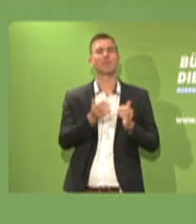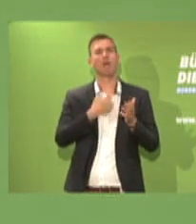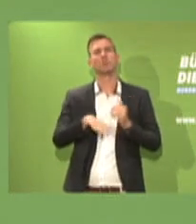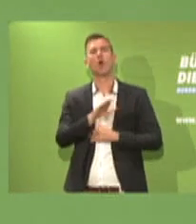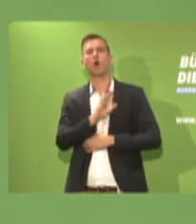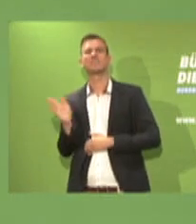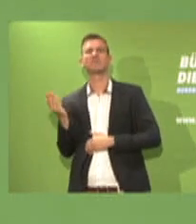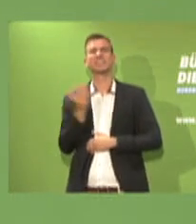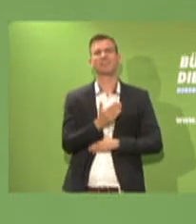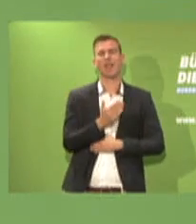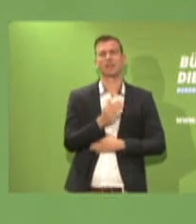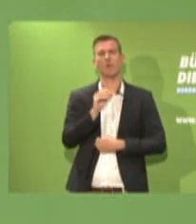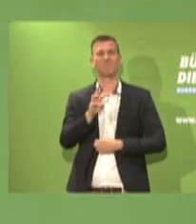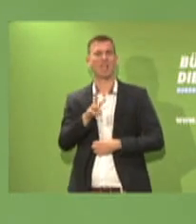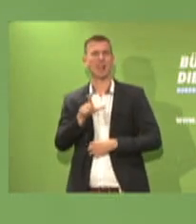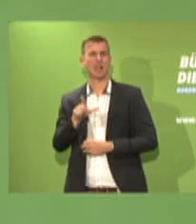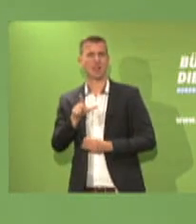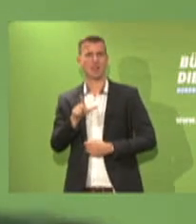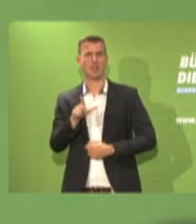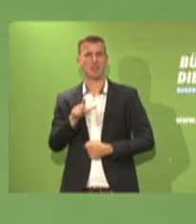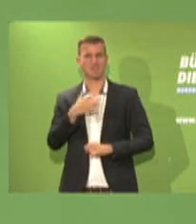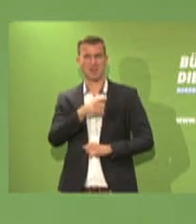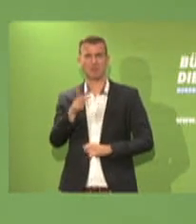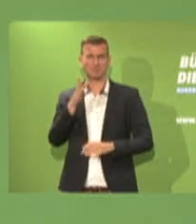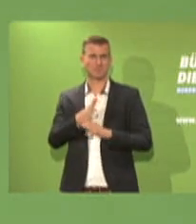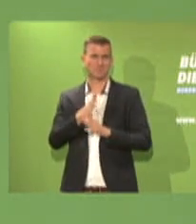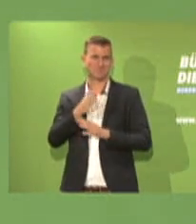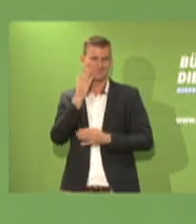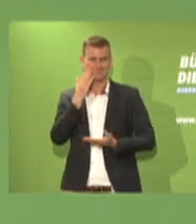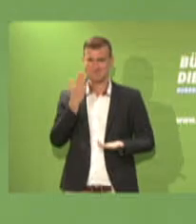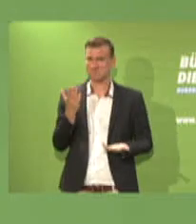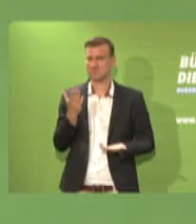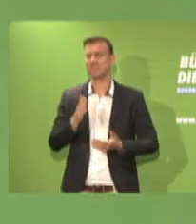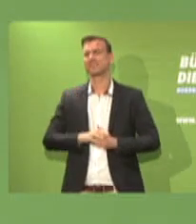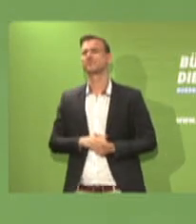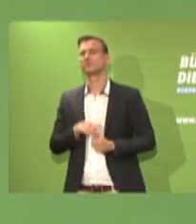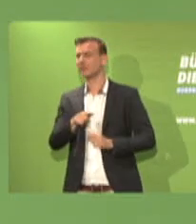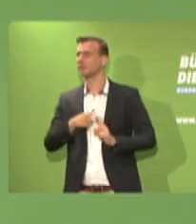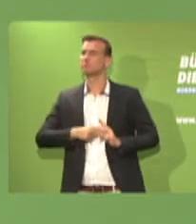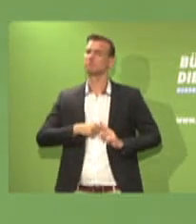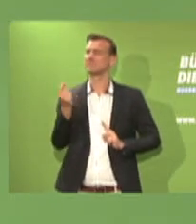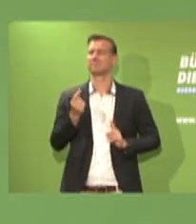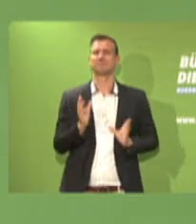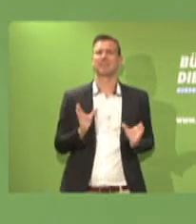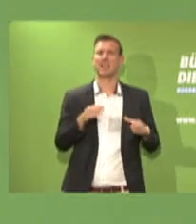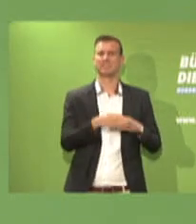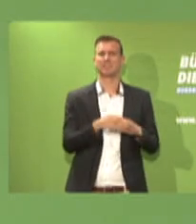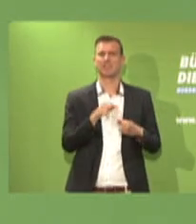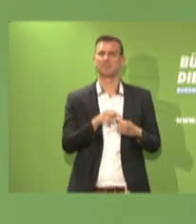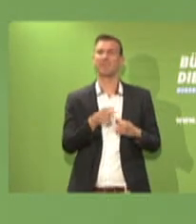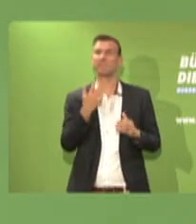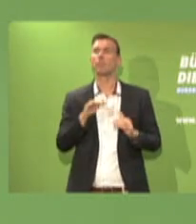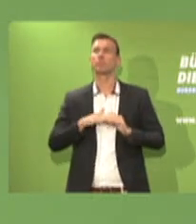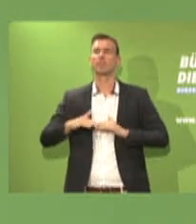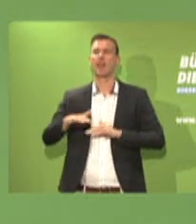Ostwestfalen-Lippe, ITS-OWL, der eine oder andere von euch hat es vielleicht schon mal gehört. Das ist also der Spitzencluster Nummer 1, wie schon gesagt, aus dem